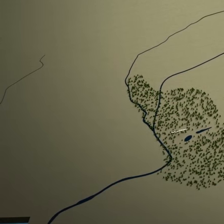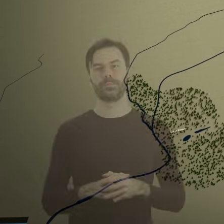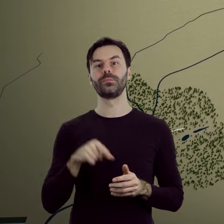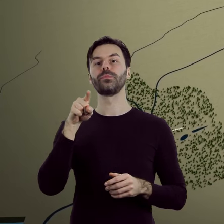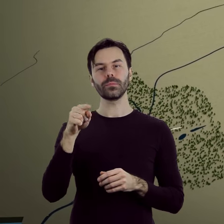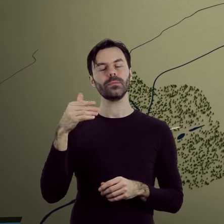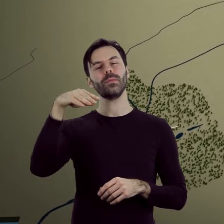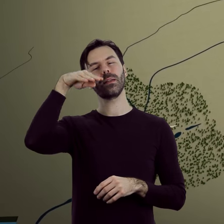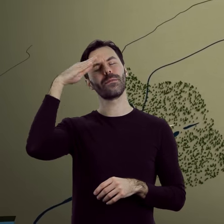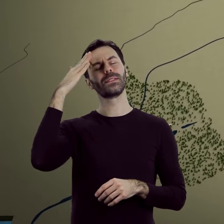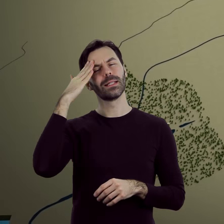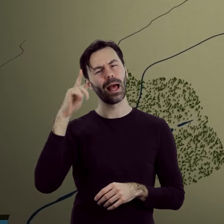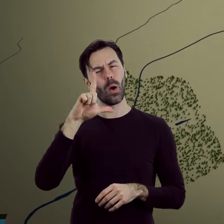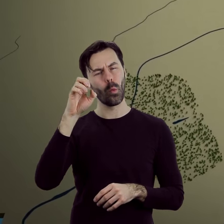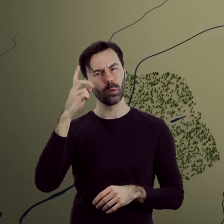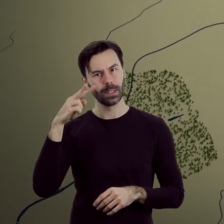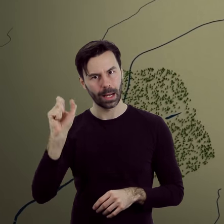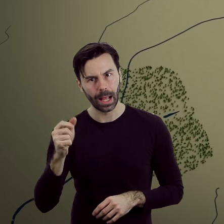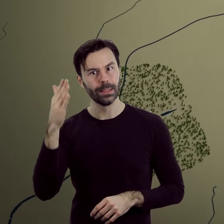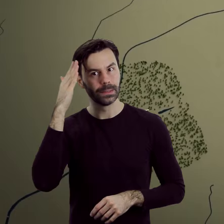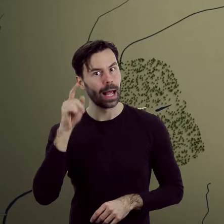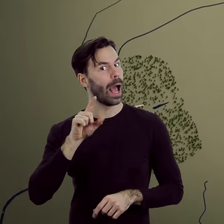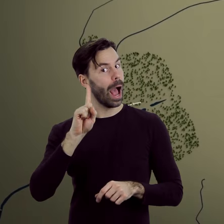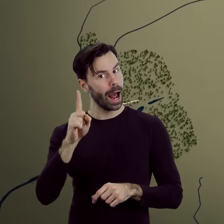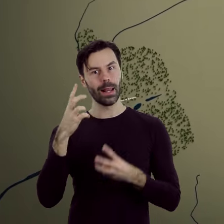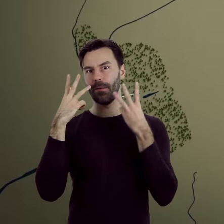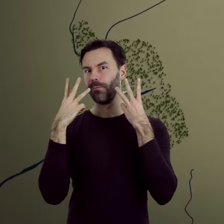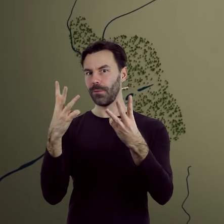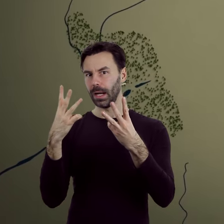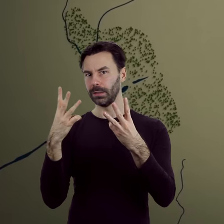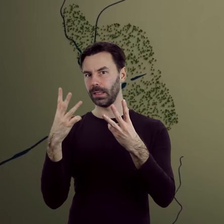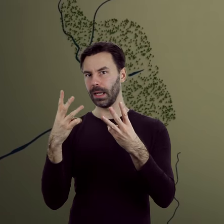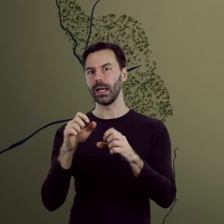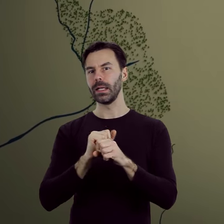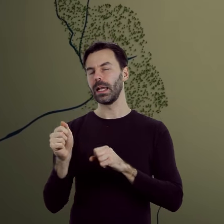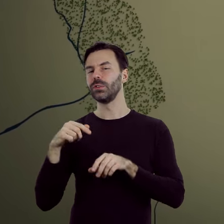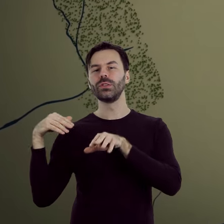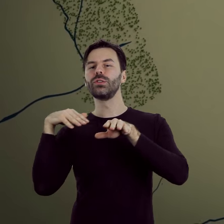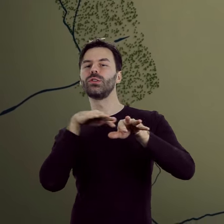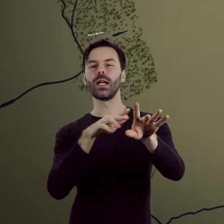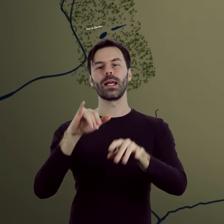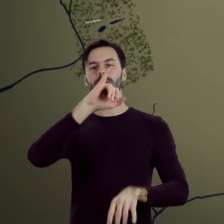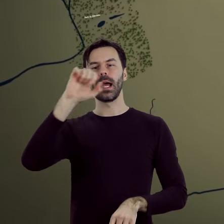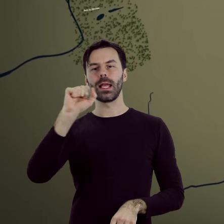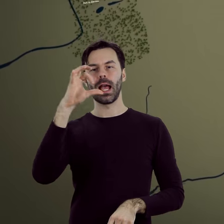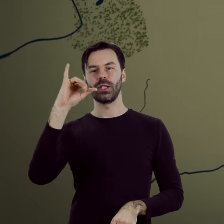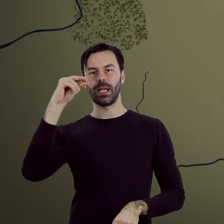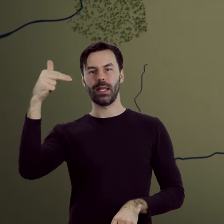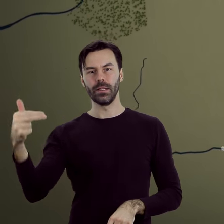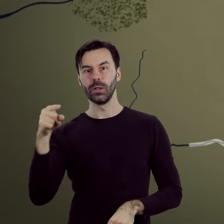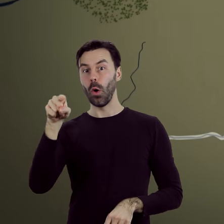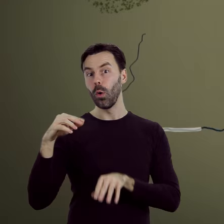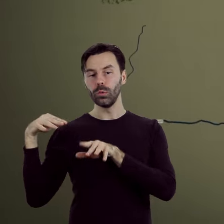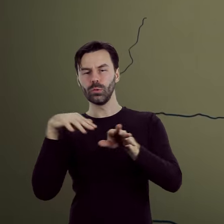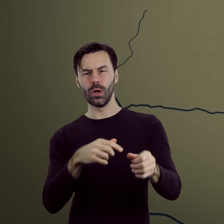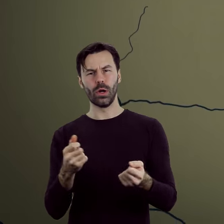Łódka jest najbardziej znaną rzeką Łodzi, ale niewątpliwie najważniejszy w jej historii jest jasień. To jego